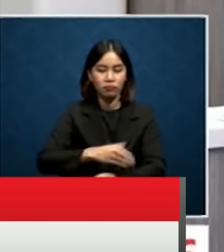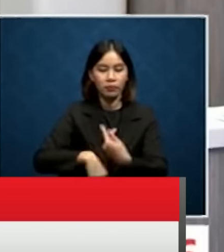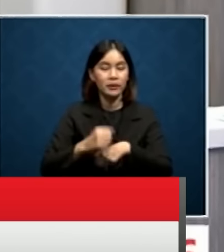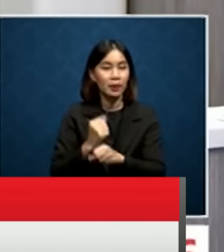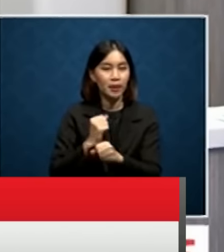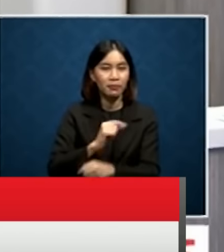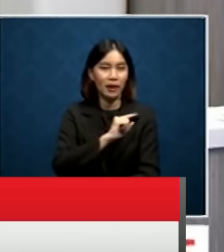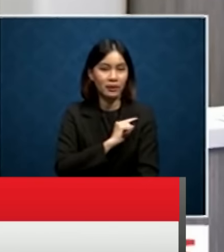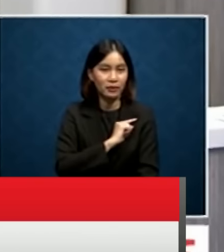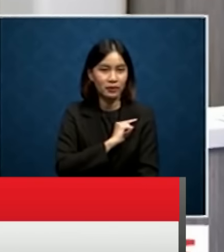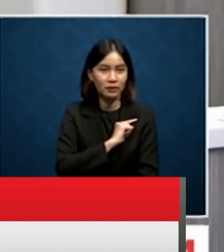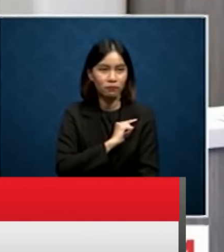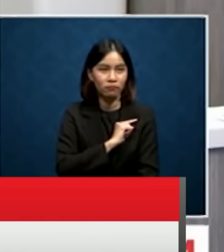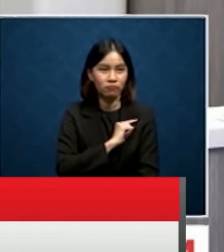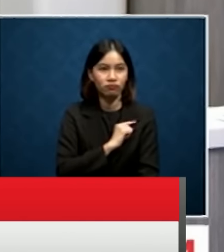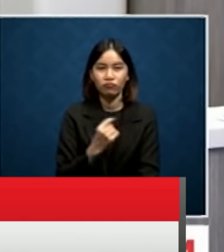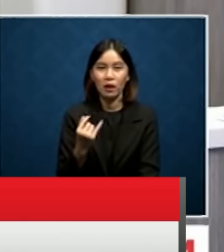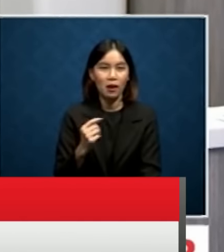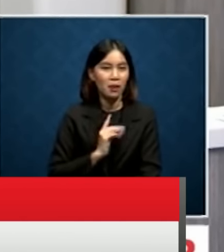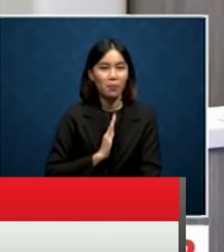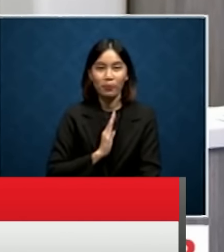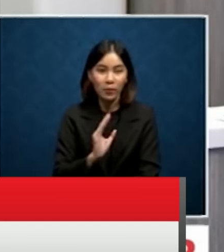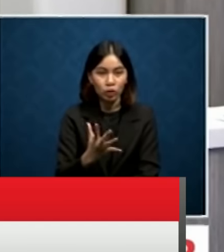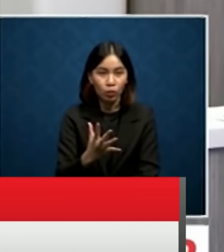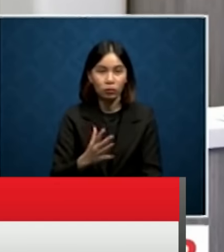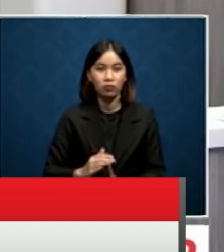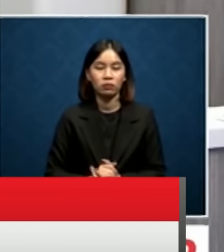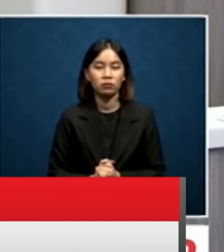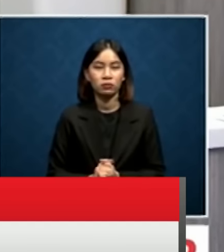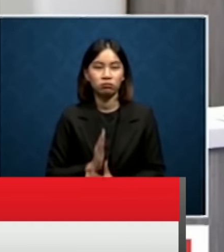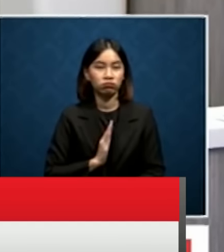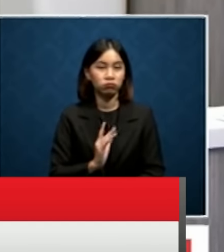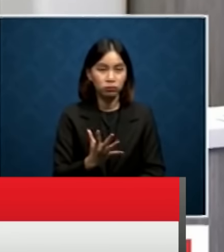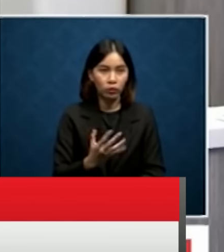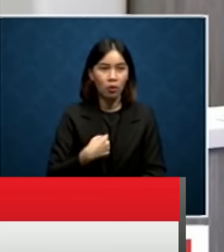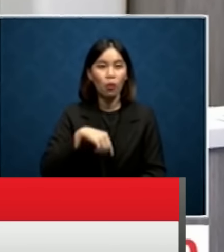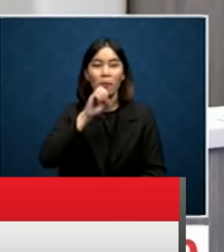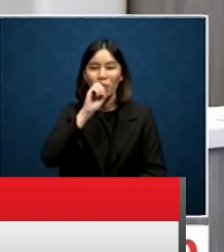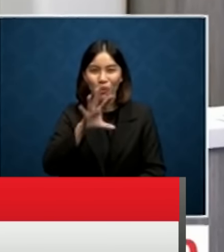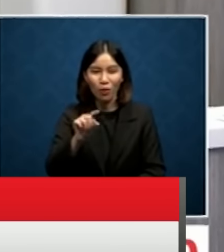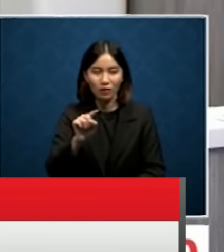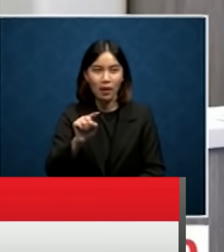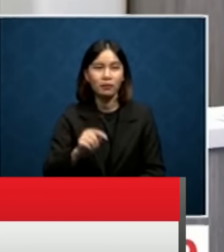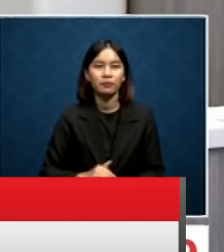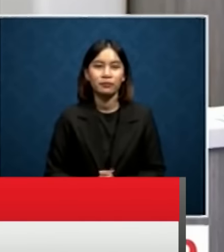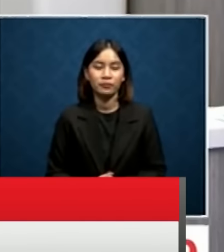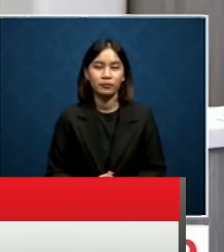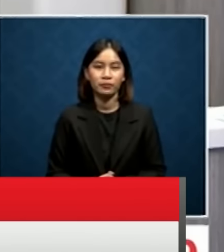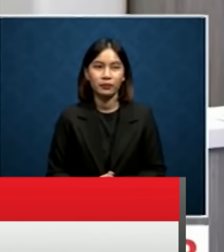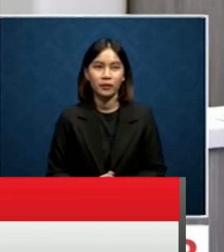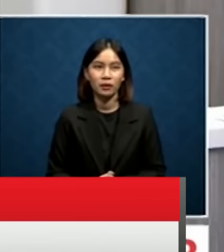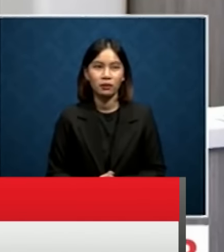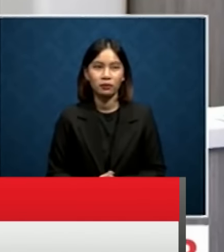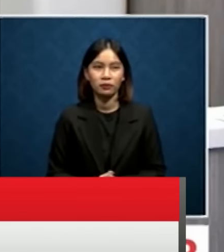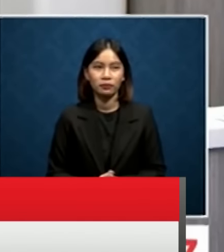หน้าที่ไม่ตรงไปตรงมาผมบอกไว้เพียงอย่างเดียว